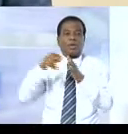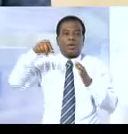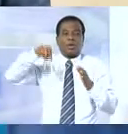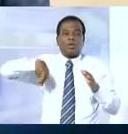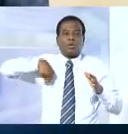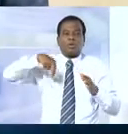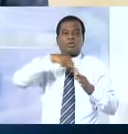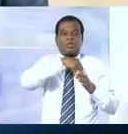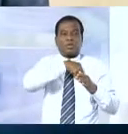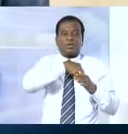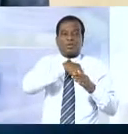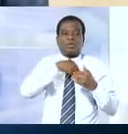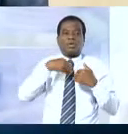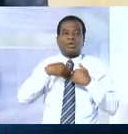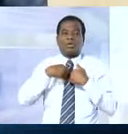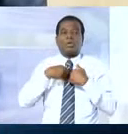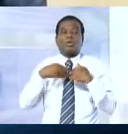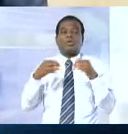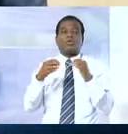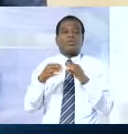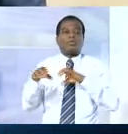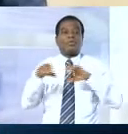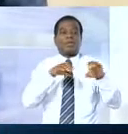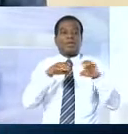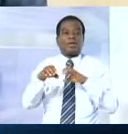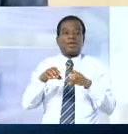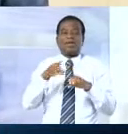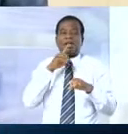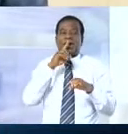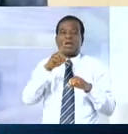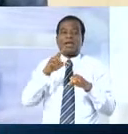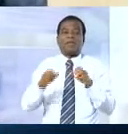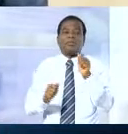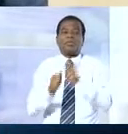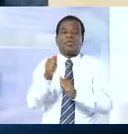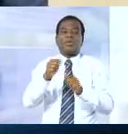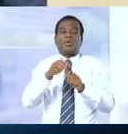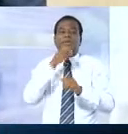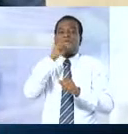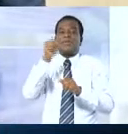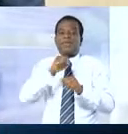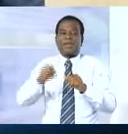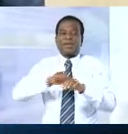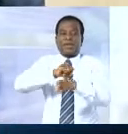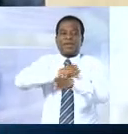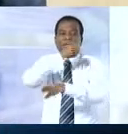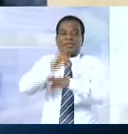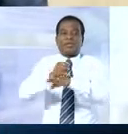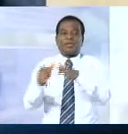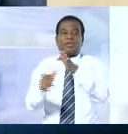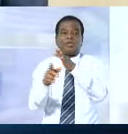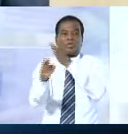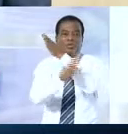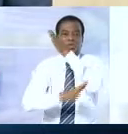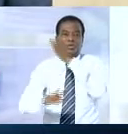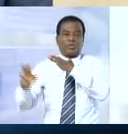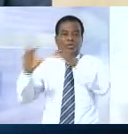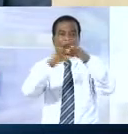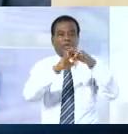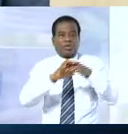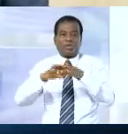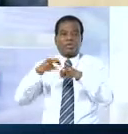la plus ancienne, la plus vieille institution sous-régionale de coopération. Comprend